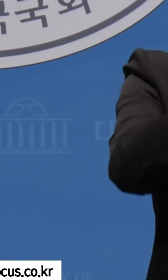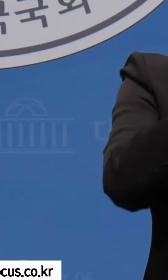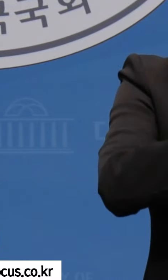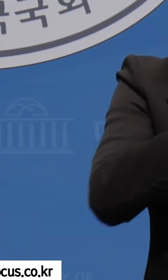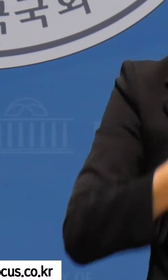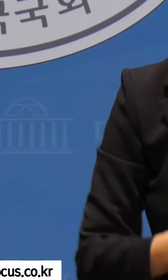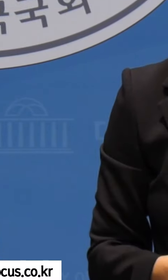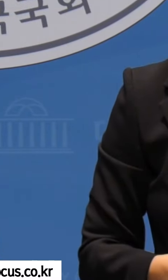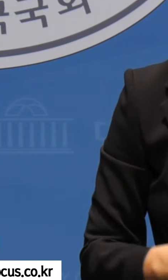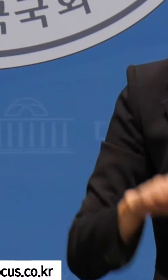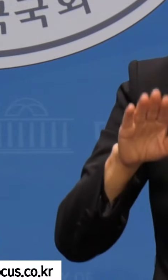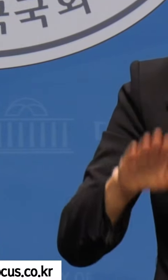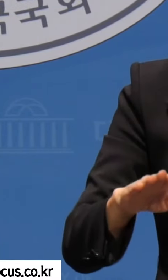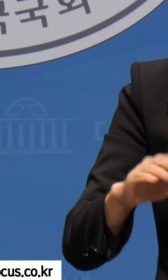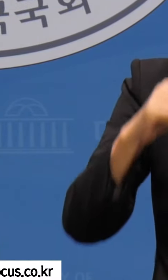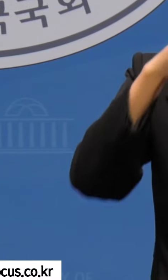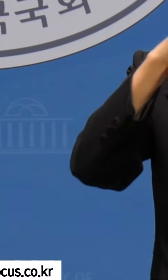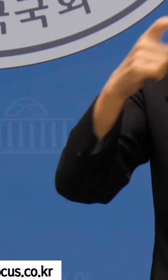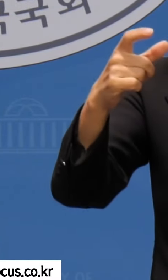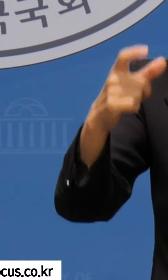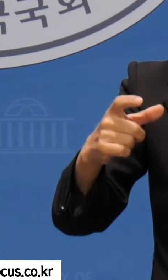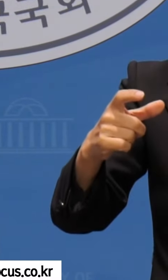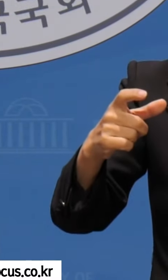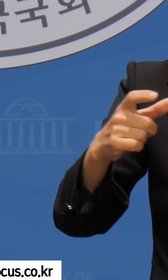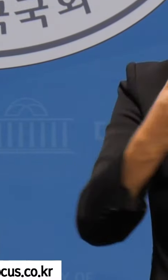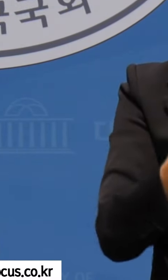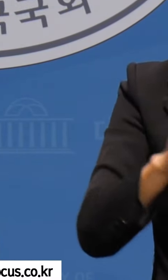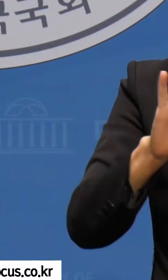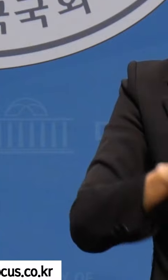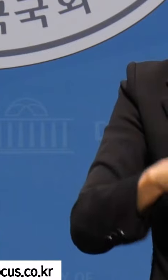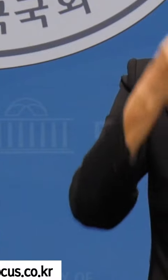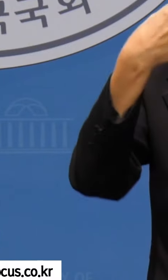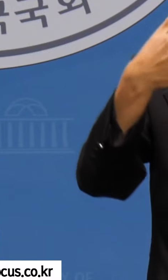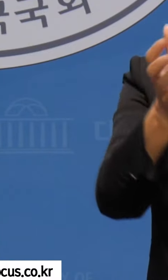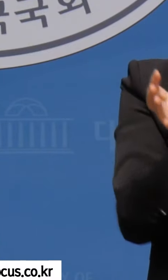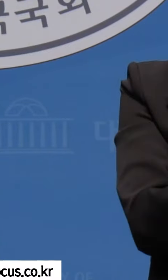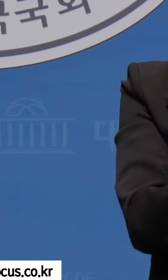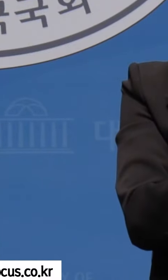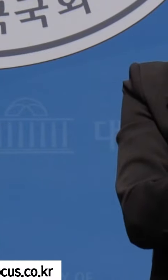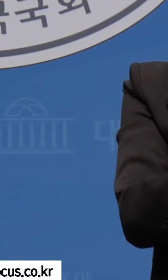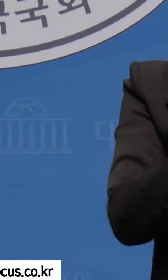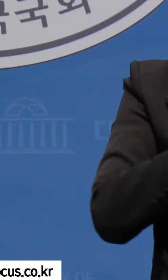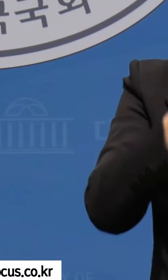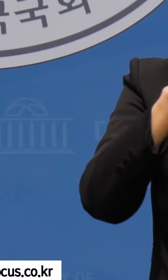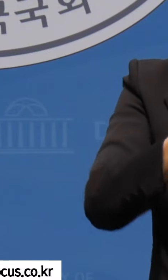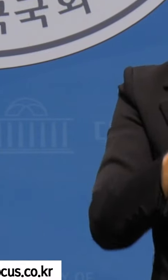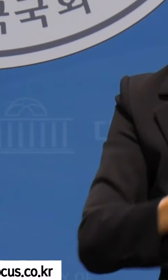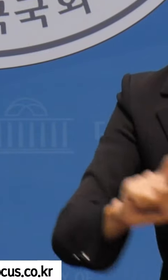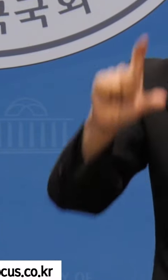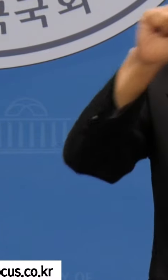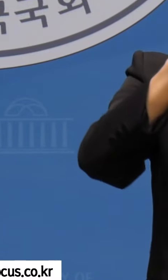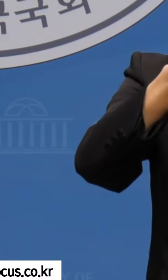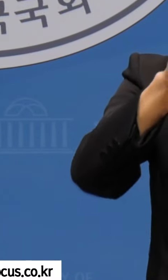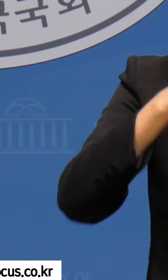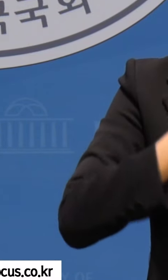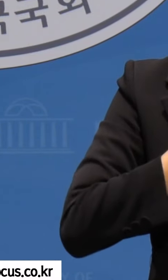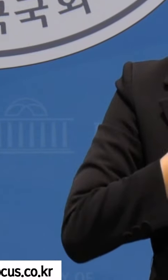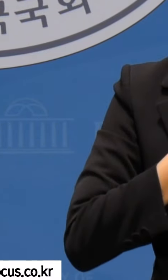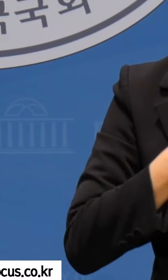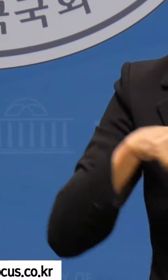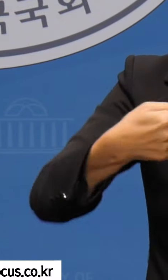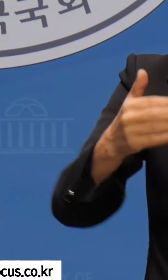당당하 문구 개혁신당 의석이 하나가 추가되었습니다 다음